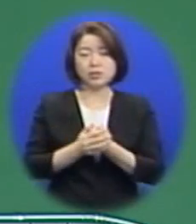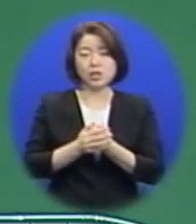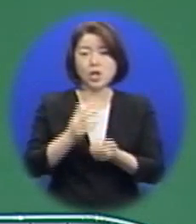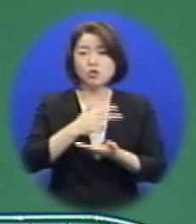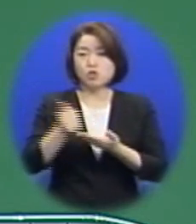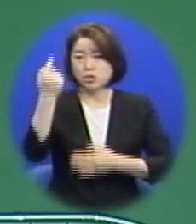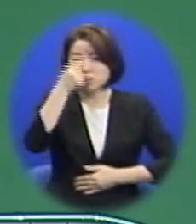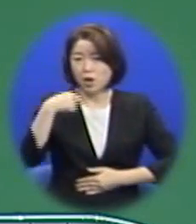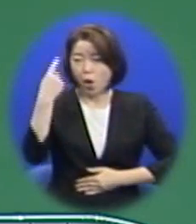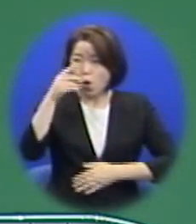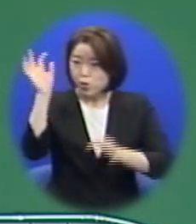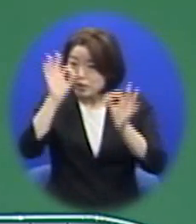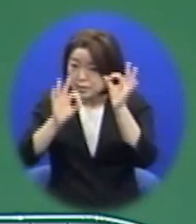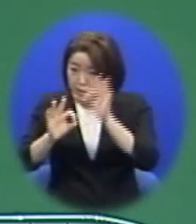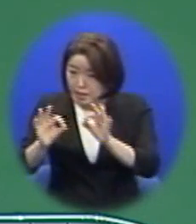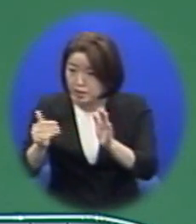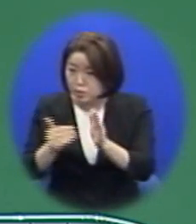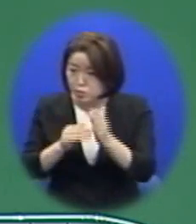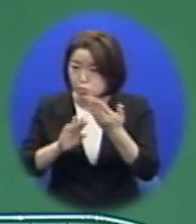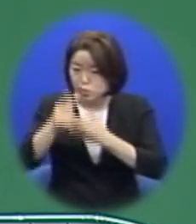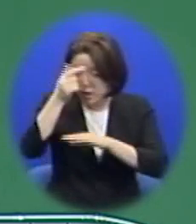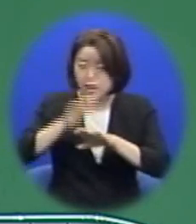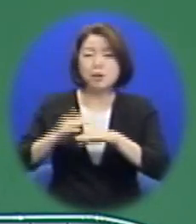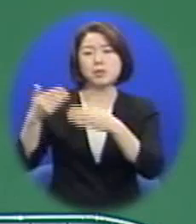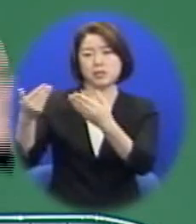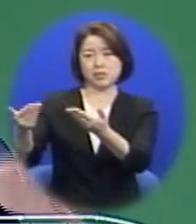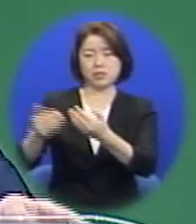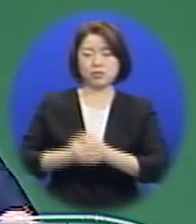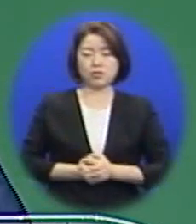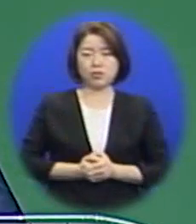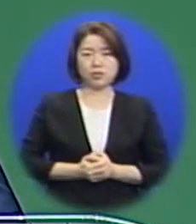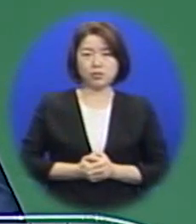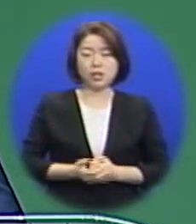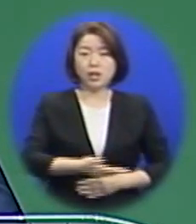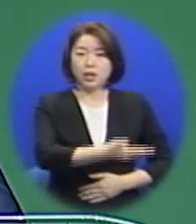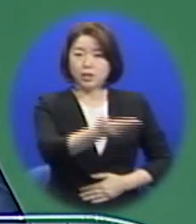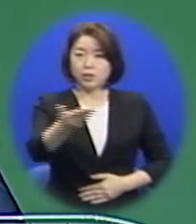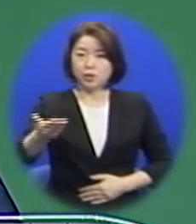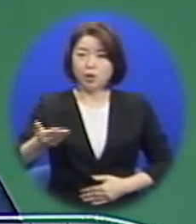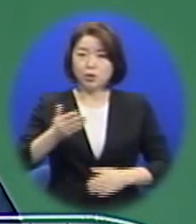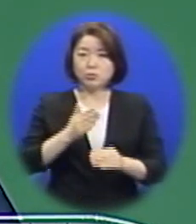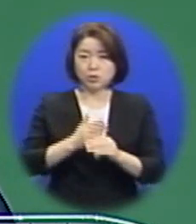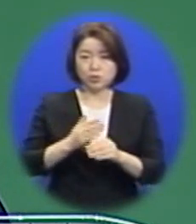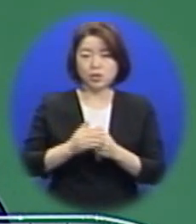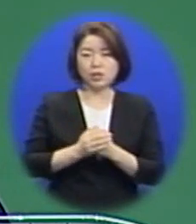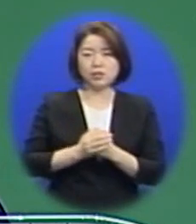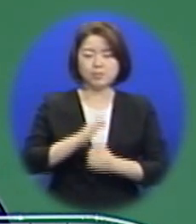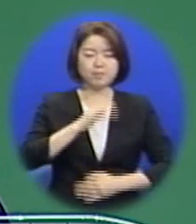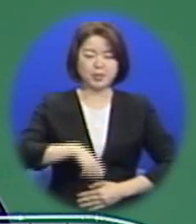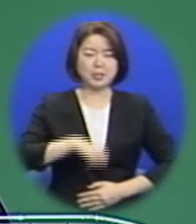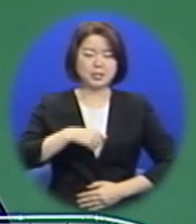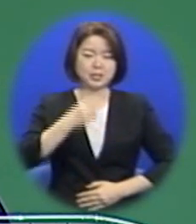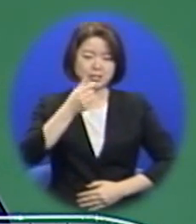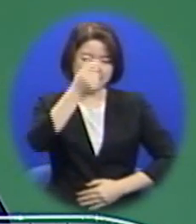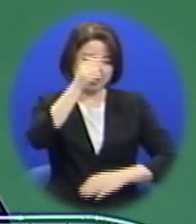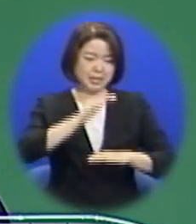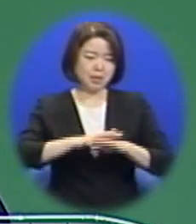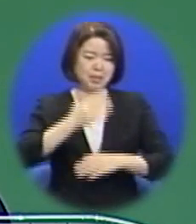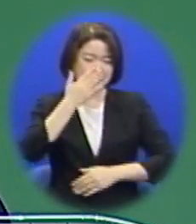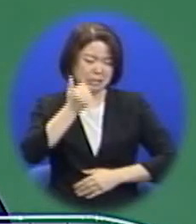찾아서 예배하는 것입니다. 여러분 중에는 솔직히 예배가 지겨운 분들이 있으실